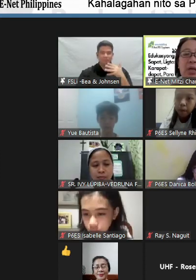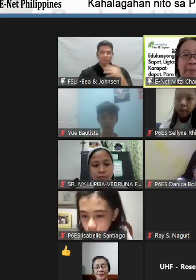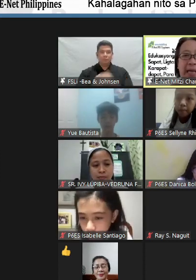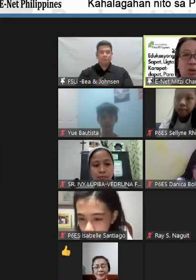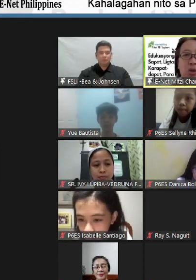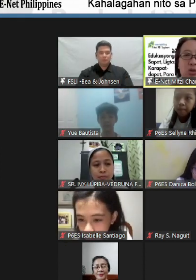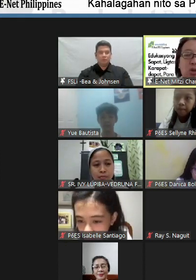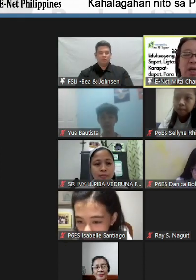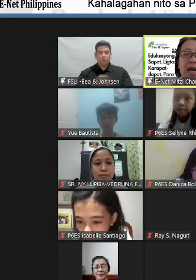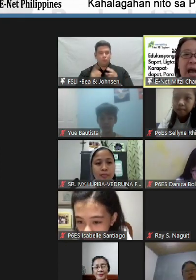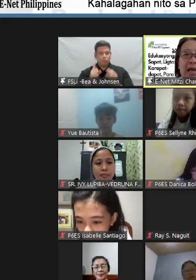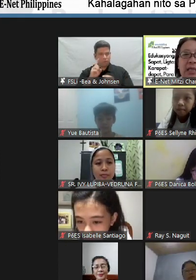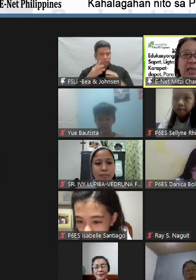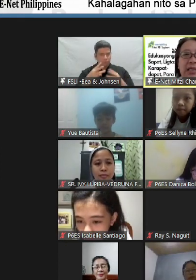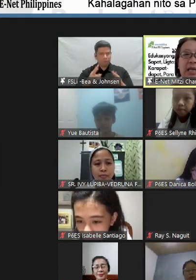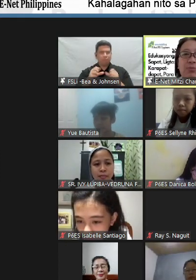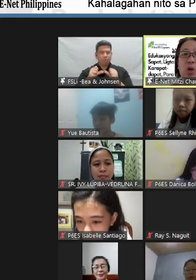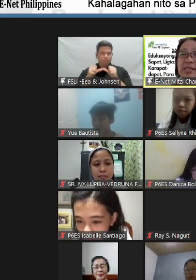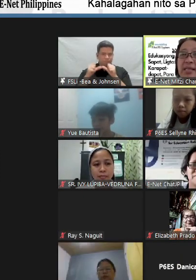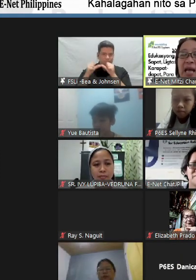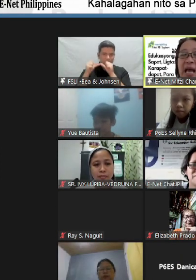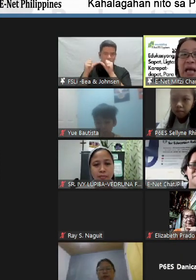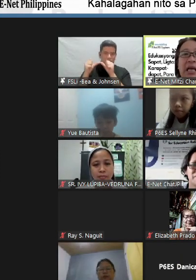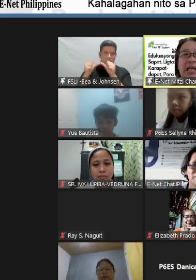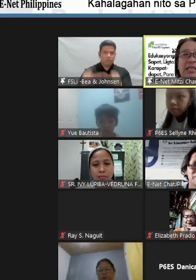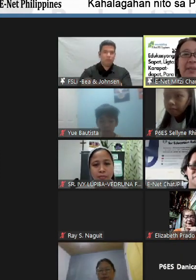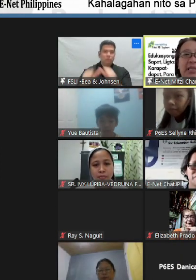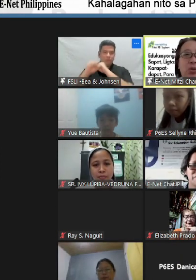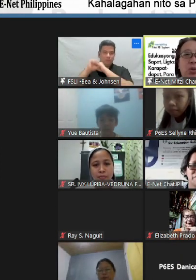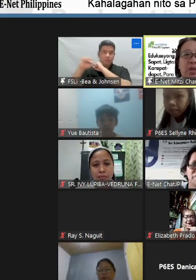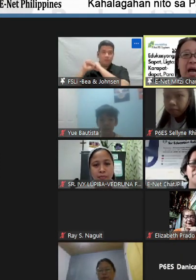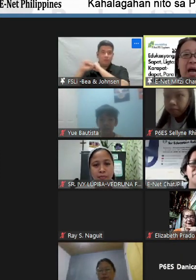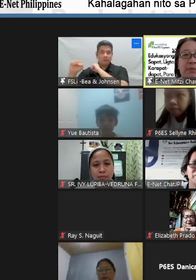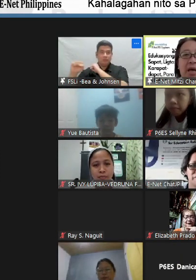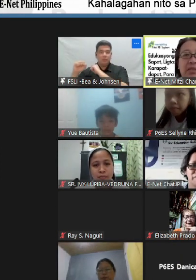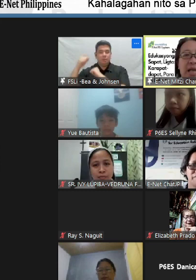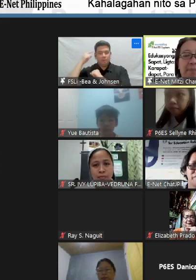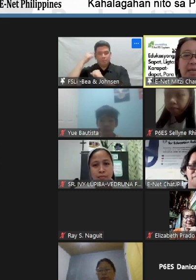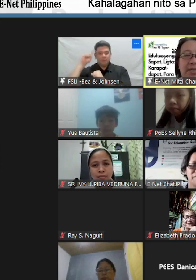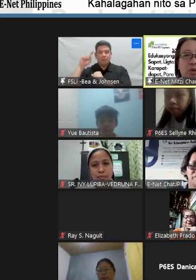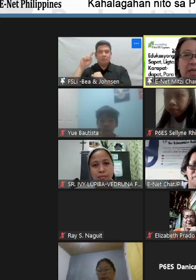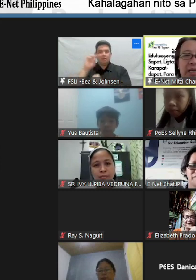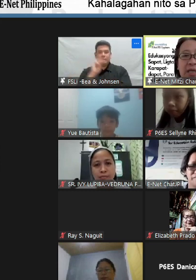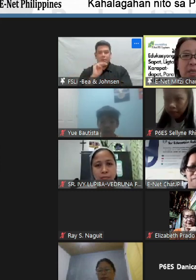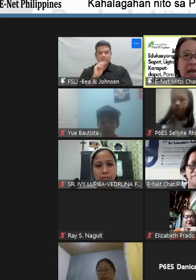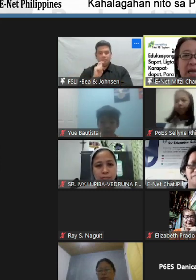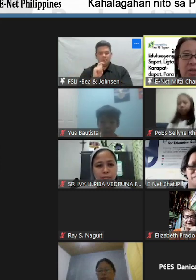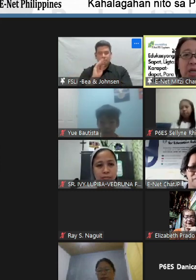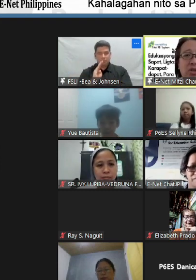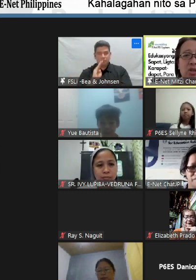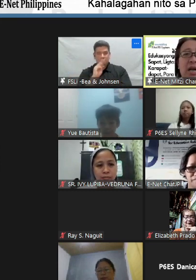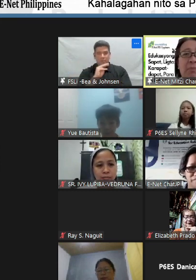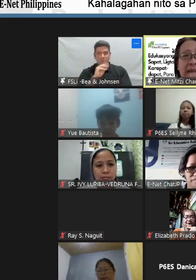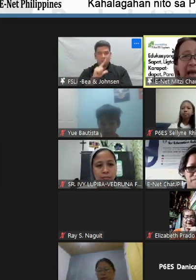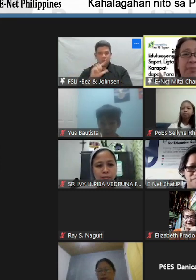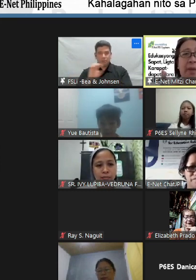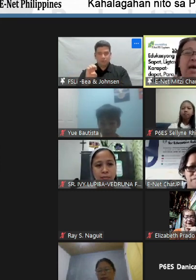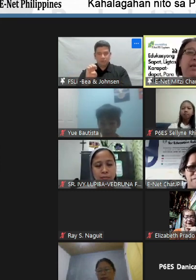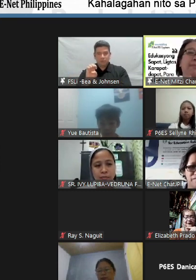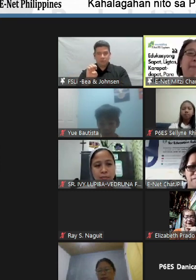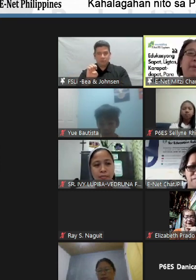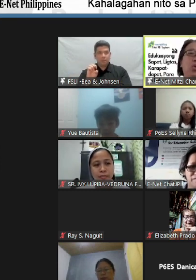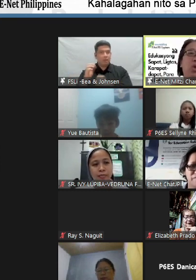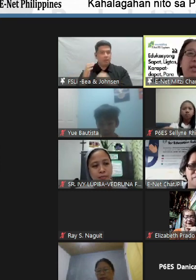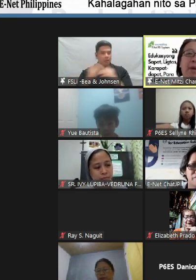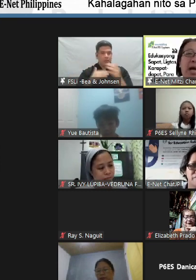ito para tuloy-tuloy ang ating advokasya sa pagtataguyod ng ating mother tongue-based multilingual education sa kabila ng